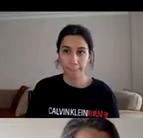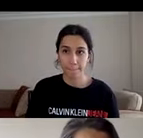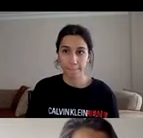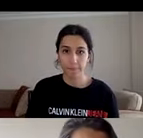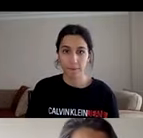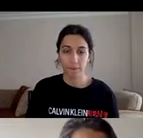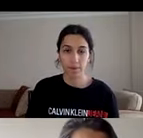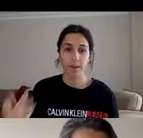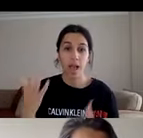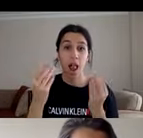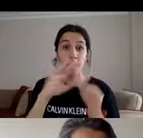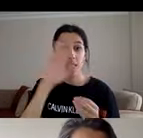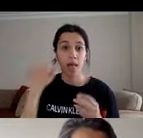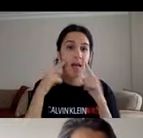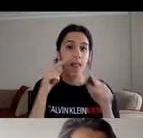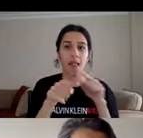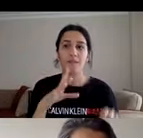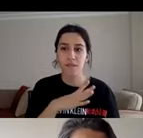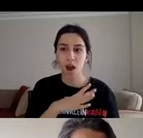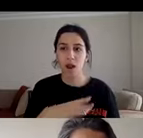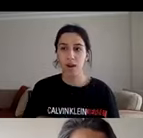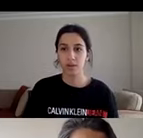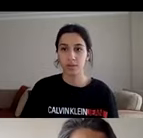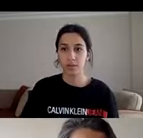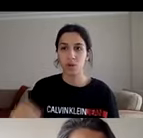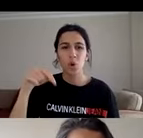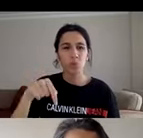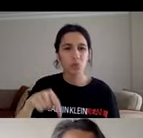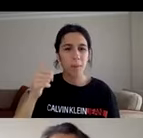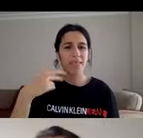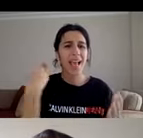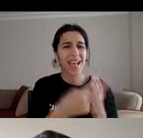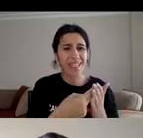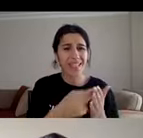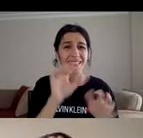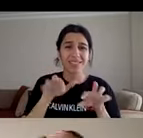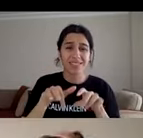kitlelere dokunuyorlar. Ki bugün artık etiketi de yazma işi ayrı